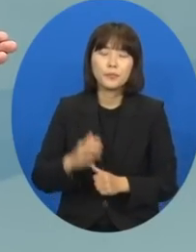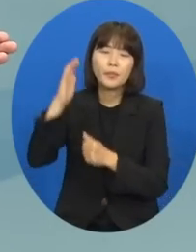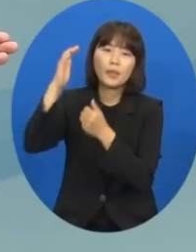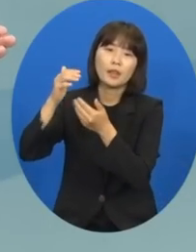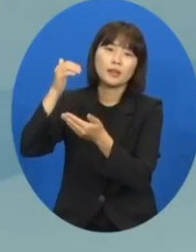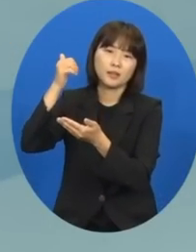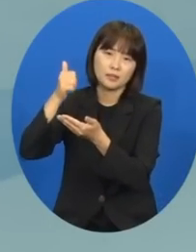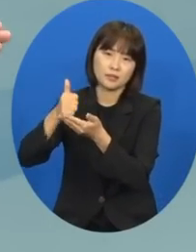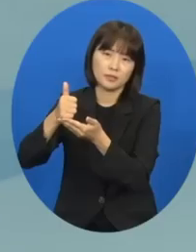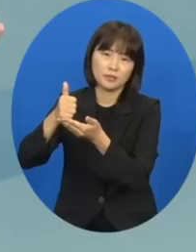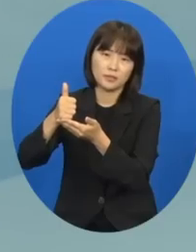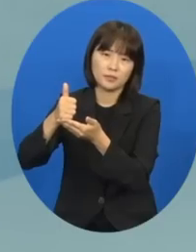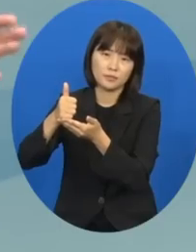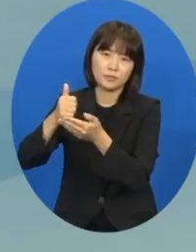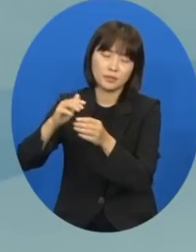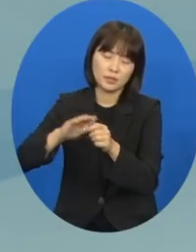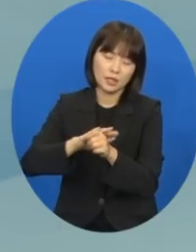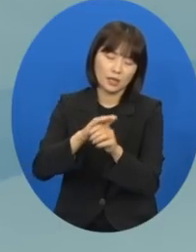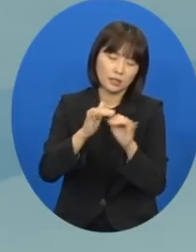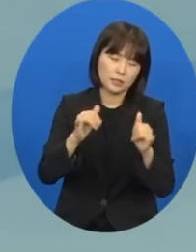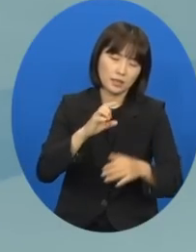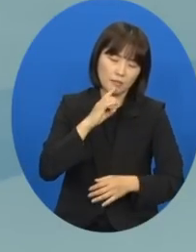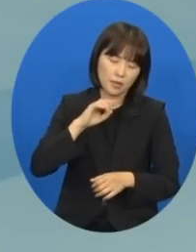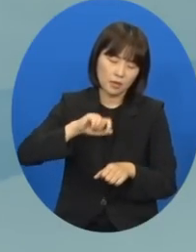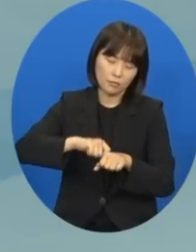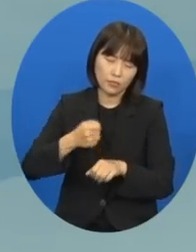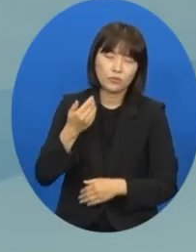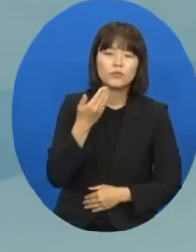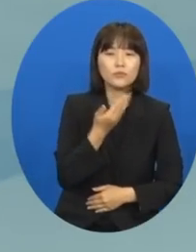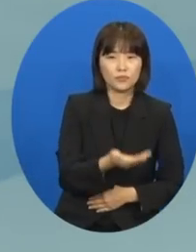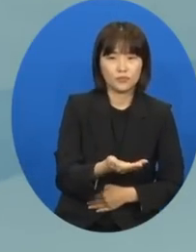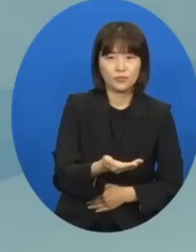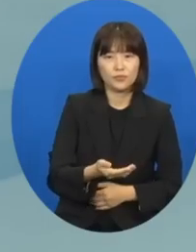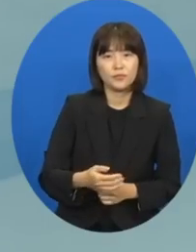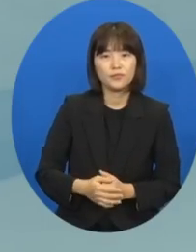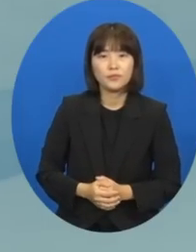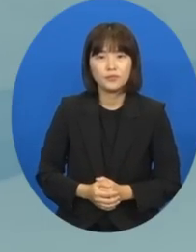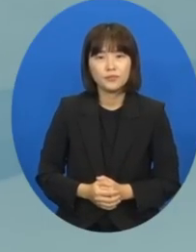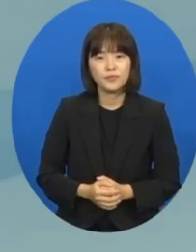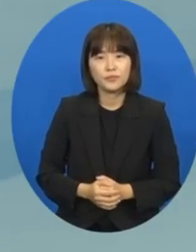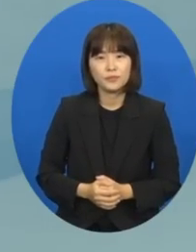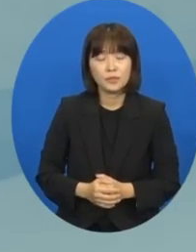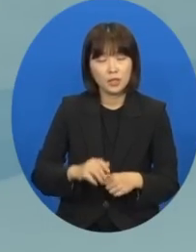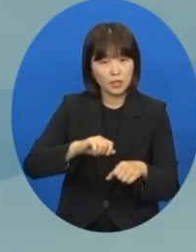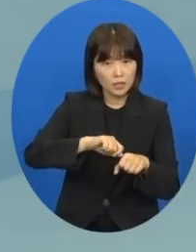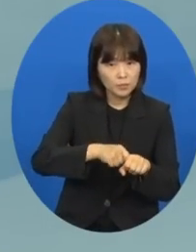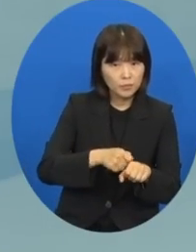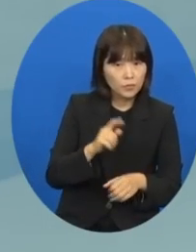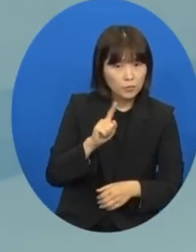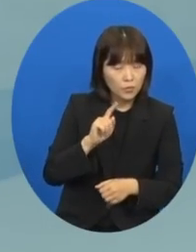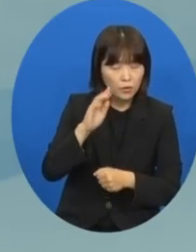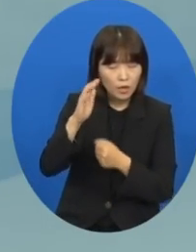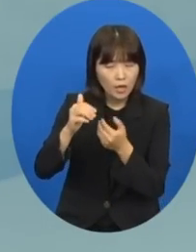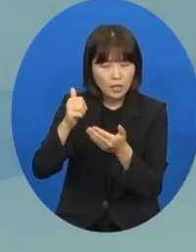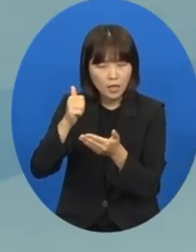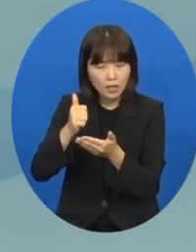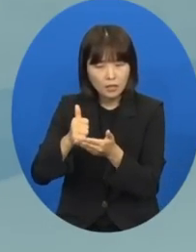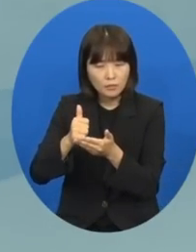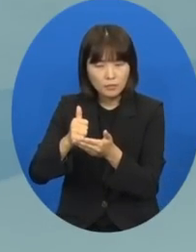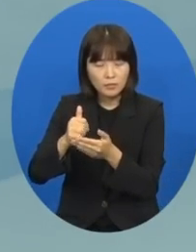하나님은요 사랑하는 자만 징계합니다. 그러니까 이 징계는 하나님의 사랑의 표현이에요.